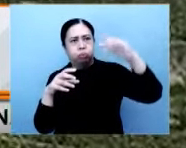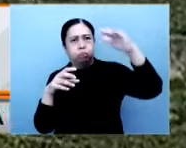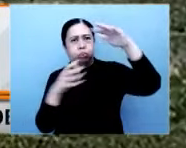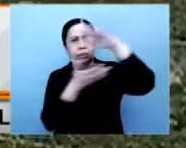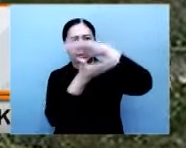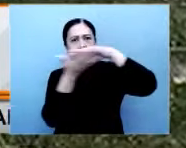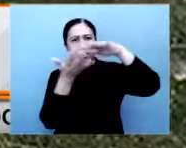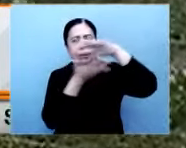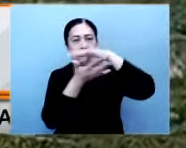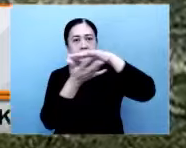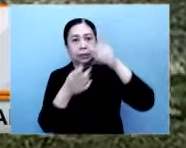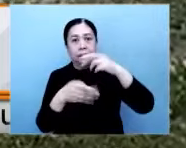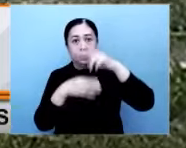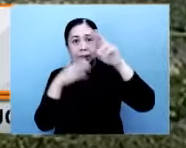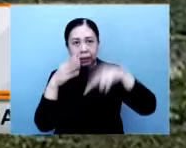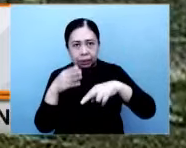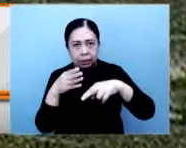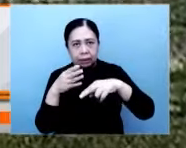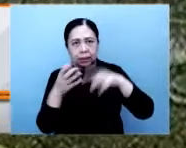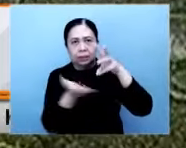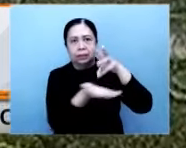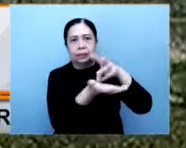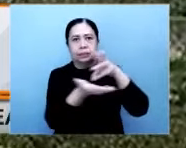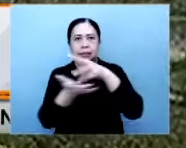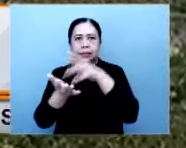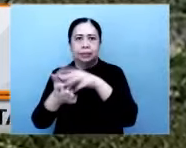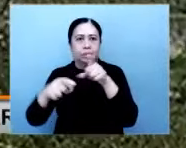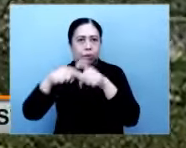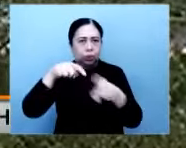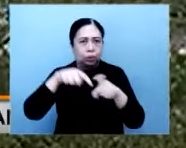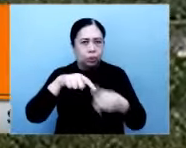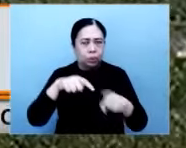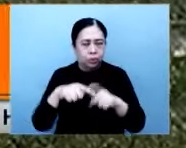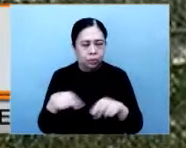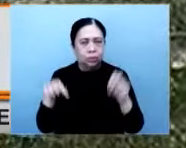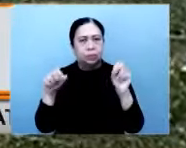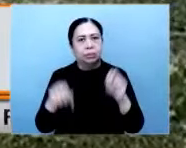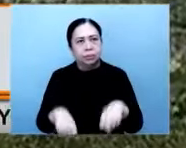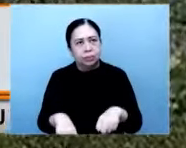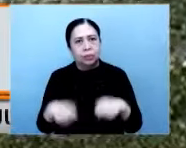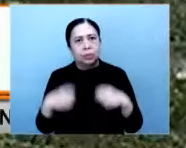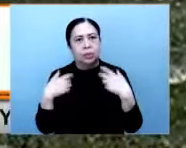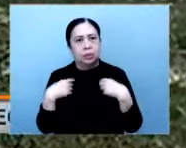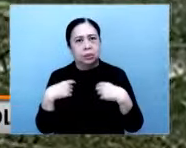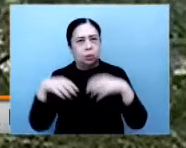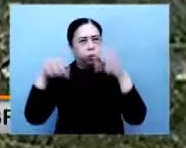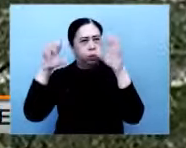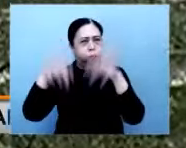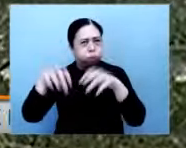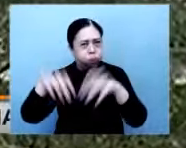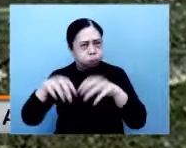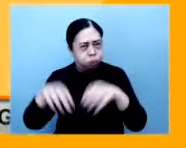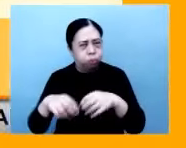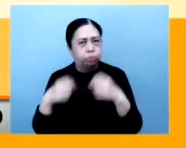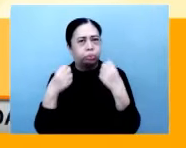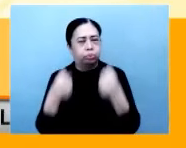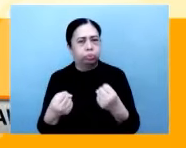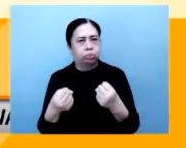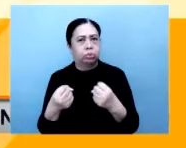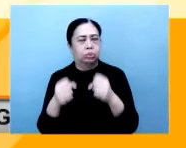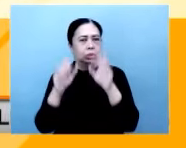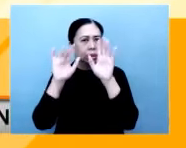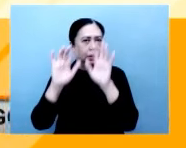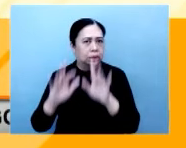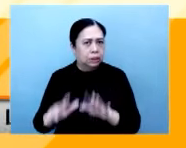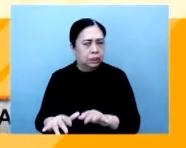Ang resulta niyan, localized thunderstorms. Pwede yung magbuhos ng mga malalakas na mga pag-ulan,